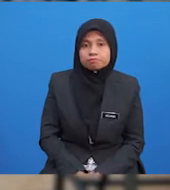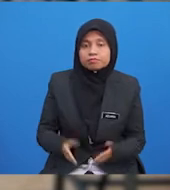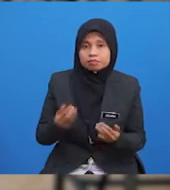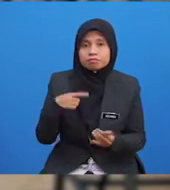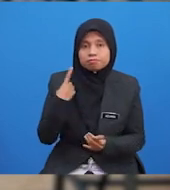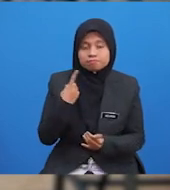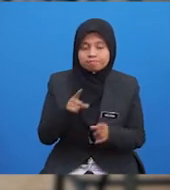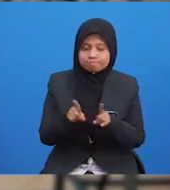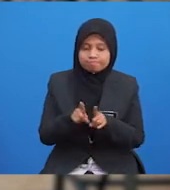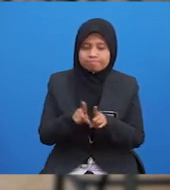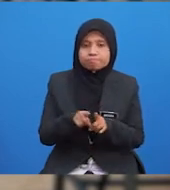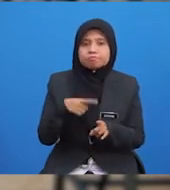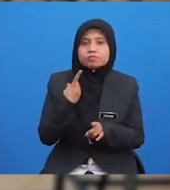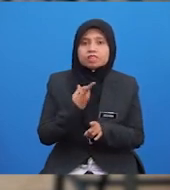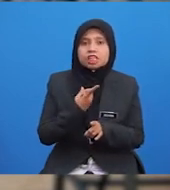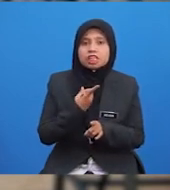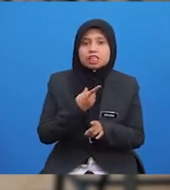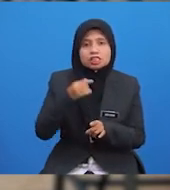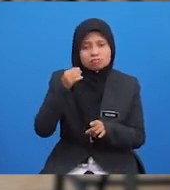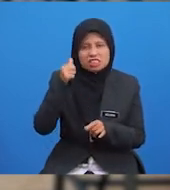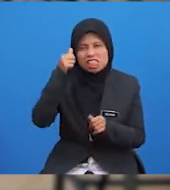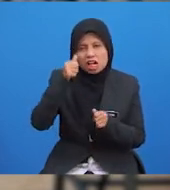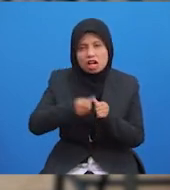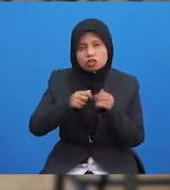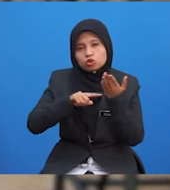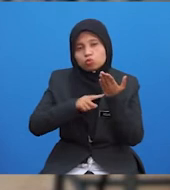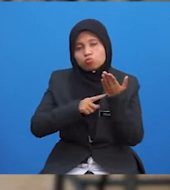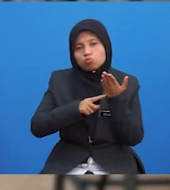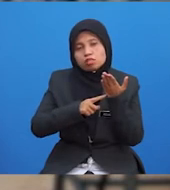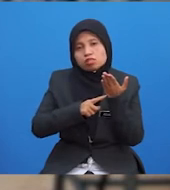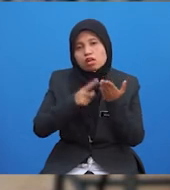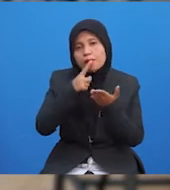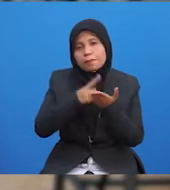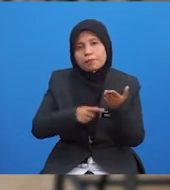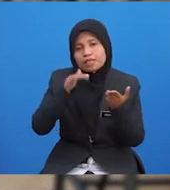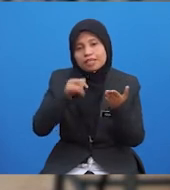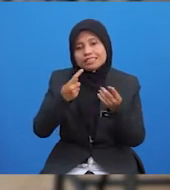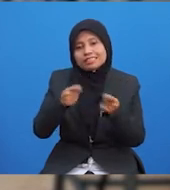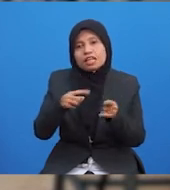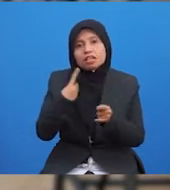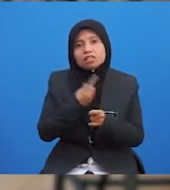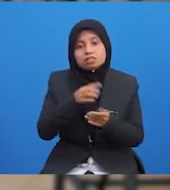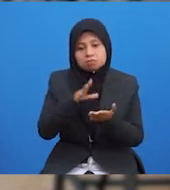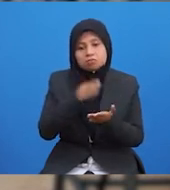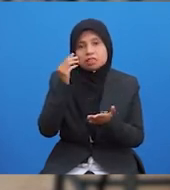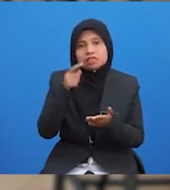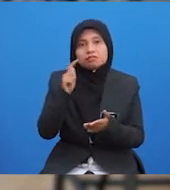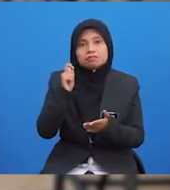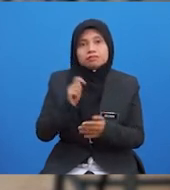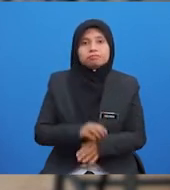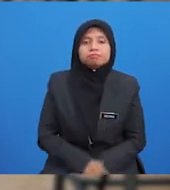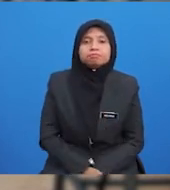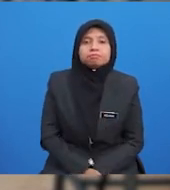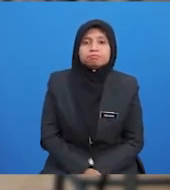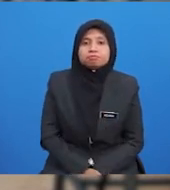Mari sama-sama kita imbas kembali perkara-perkara yang telah kita pelajari pada